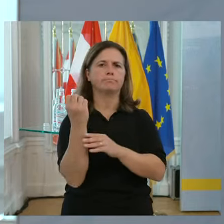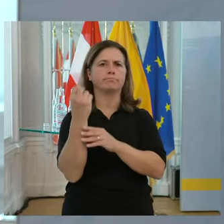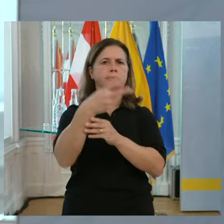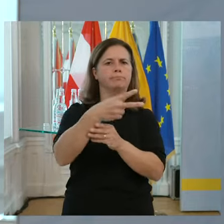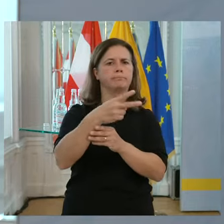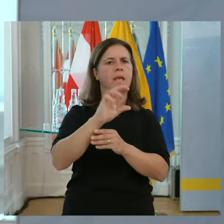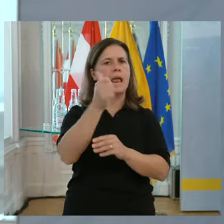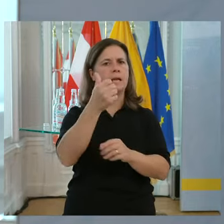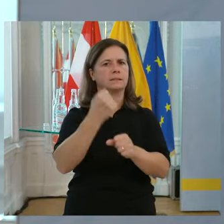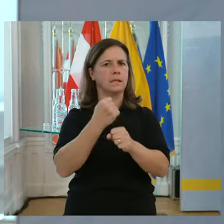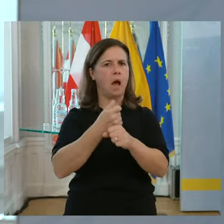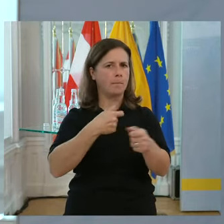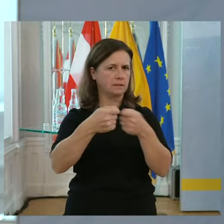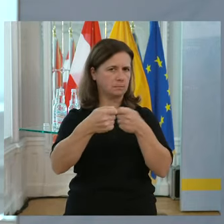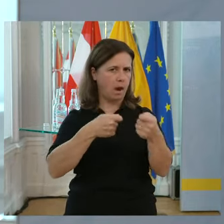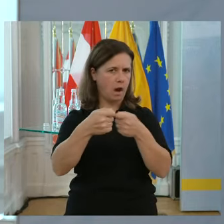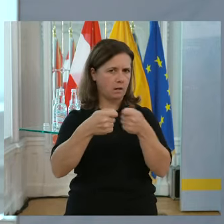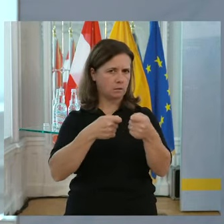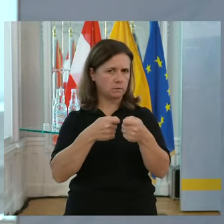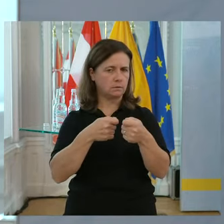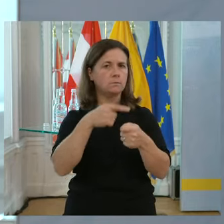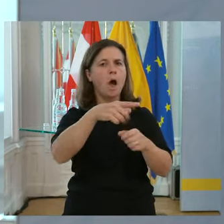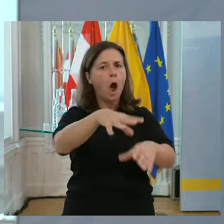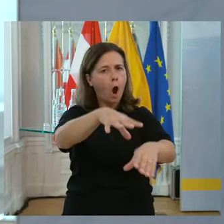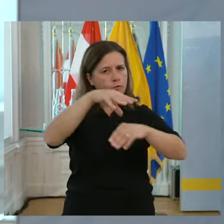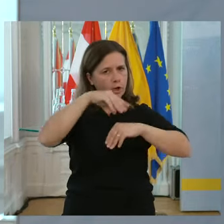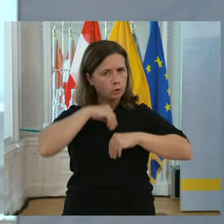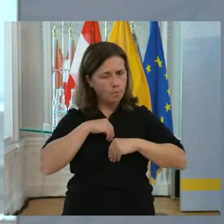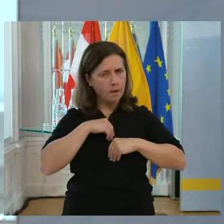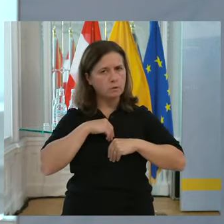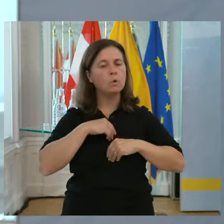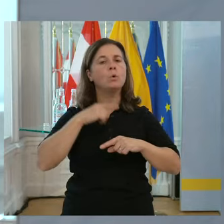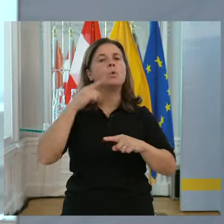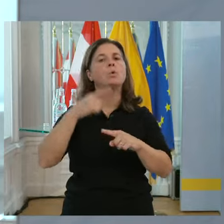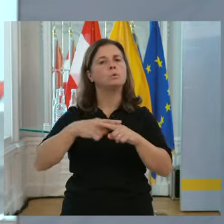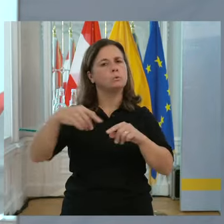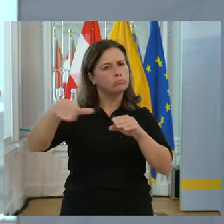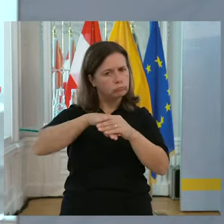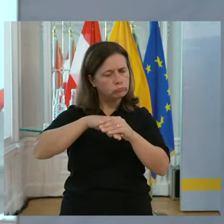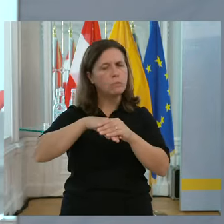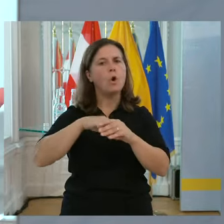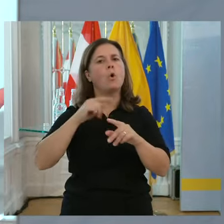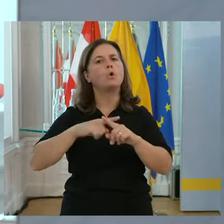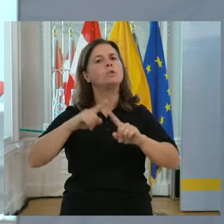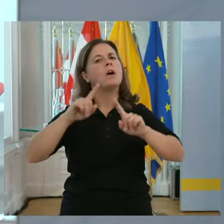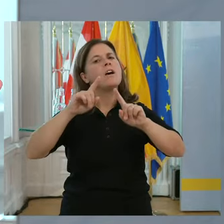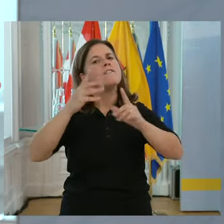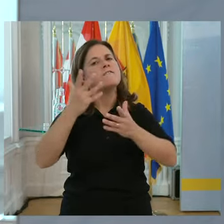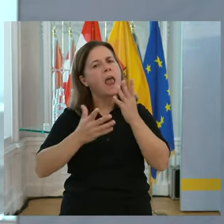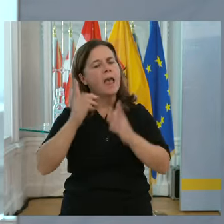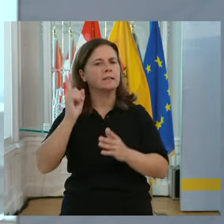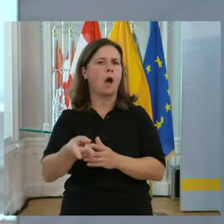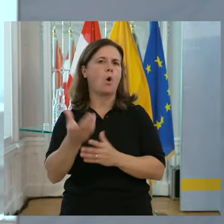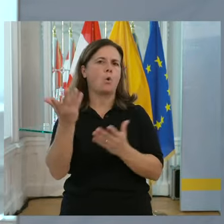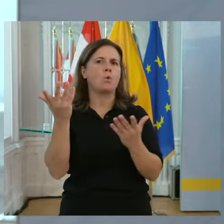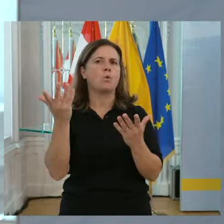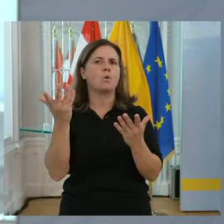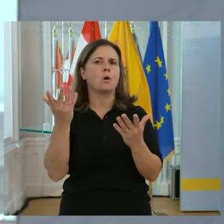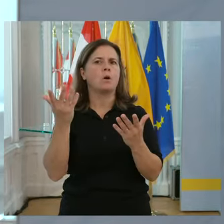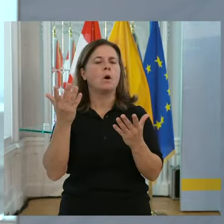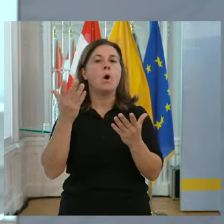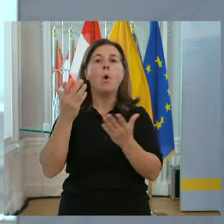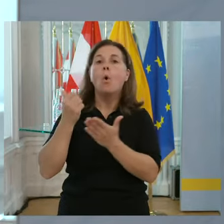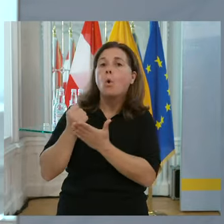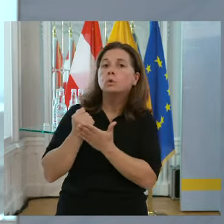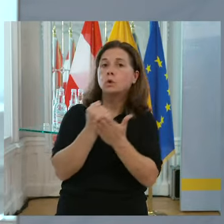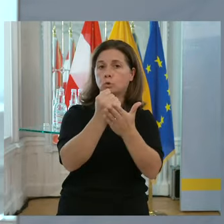Arbeitsmarkt unterzukommen, dort aufgenommen zu werden und natürlich vielfach vielleicht auch